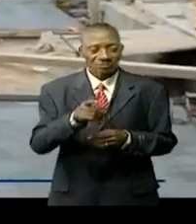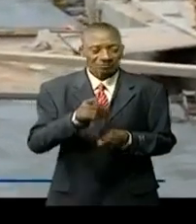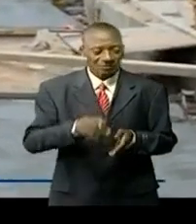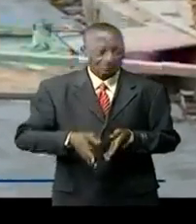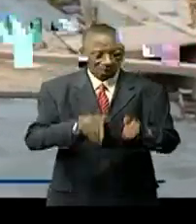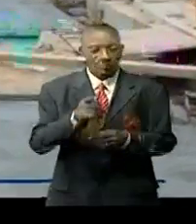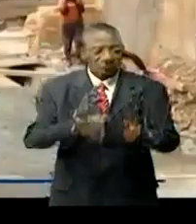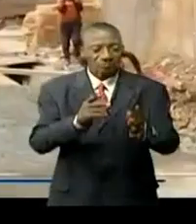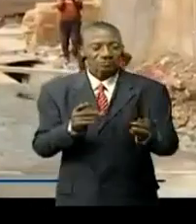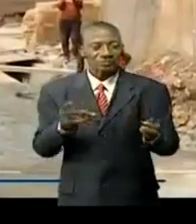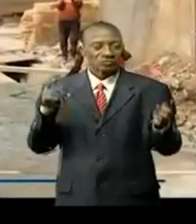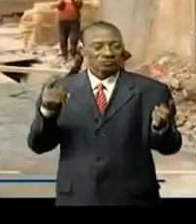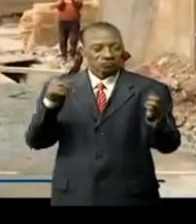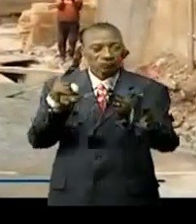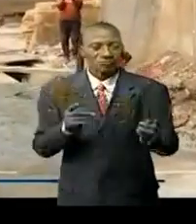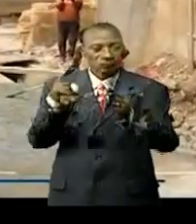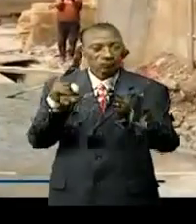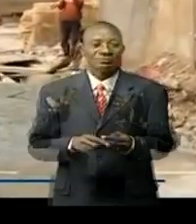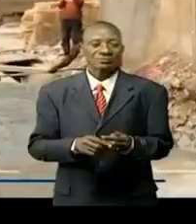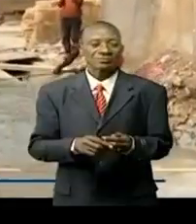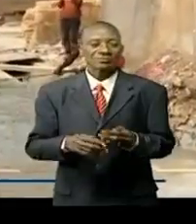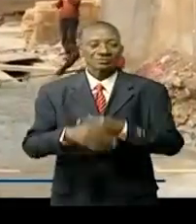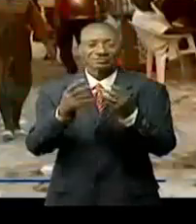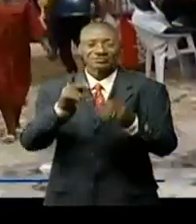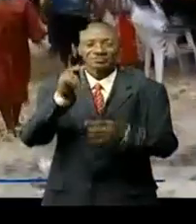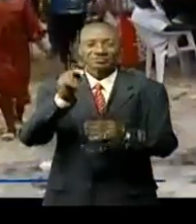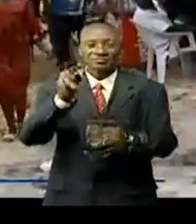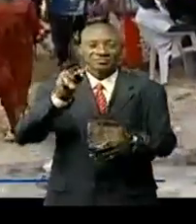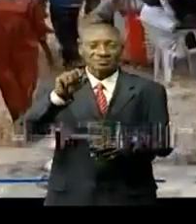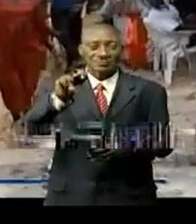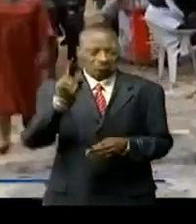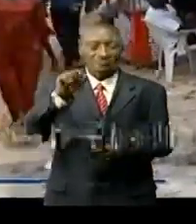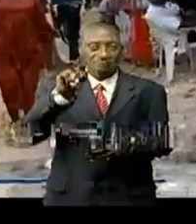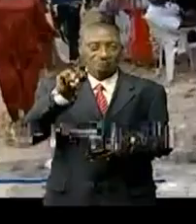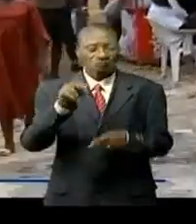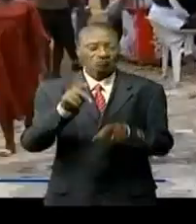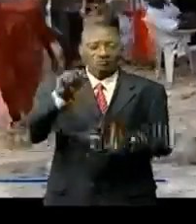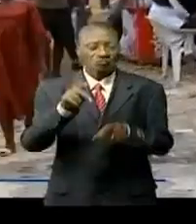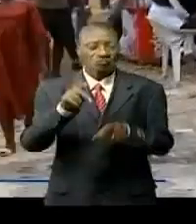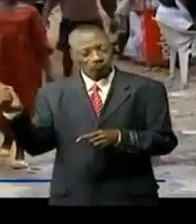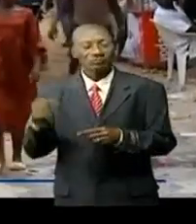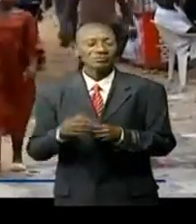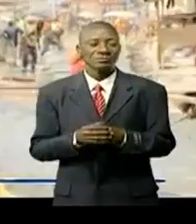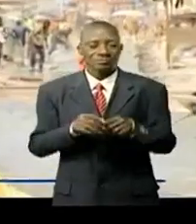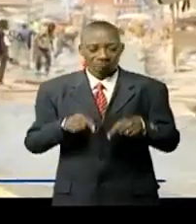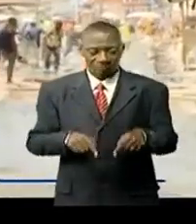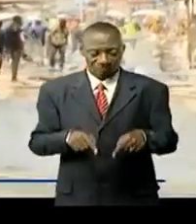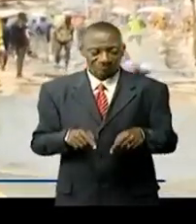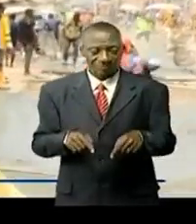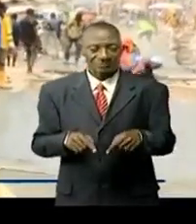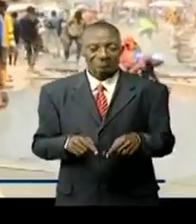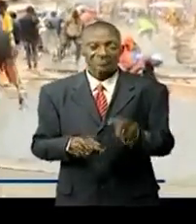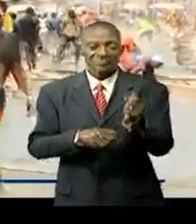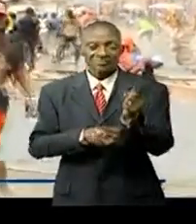du plaidoyer de nos compatriotes de cette partie du pays à travers ces SOS et cet appel au secours.